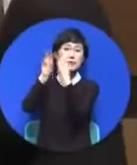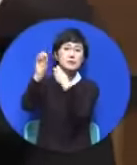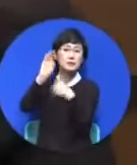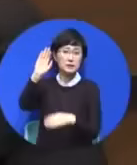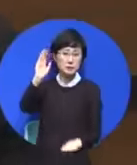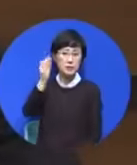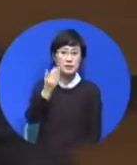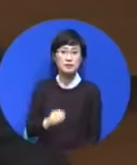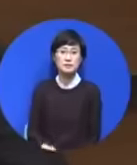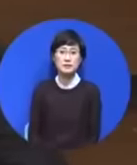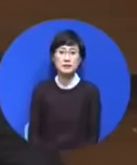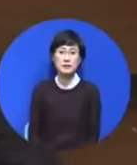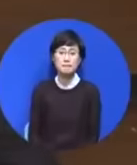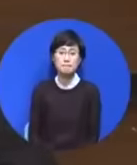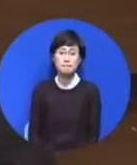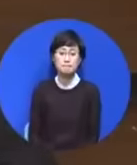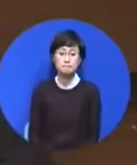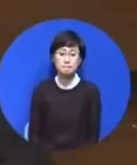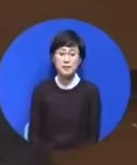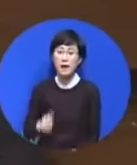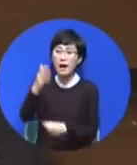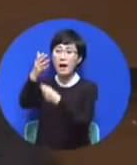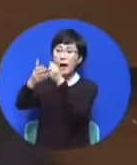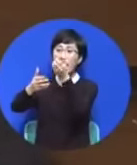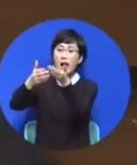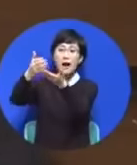겁니다 하나님 주시는